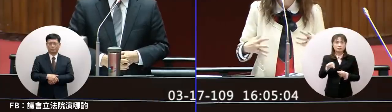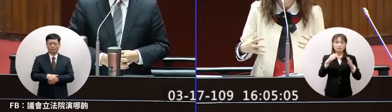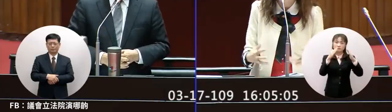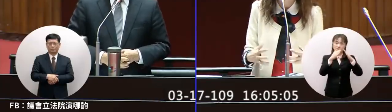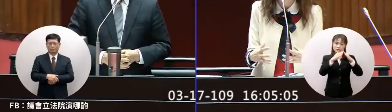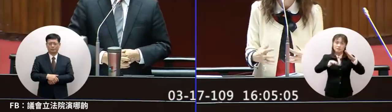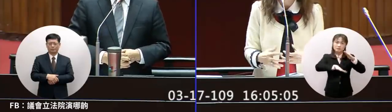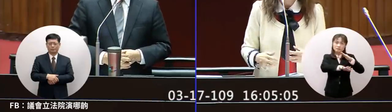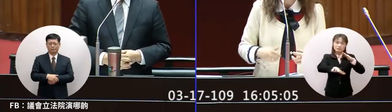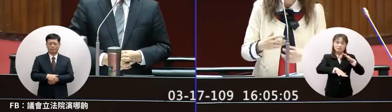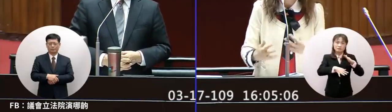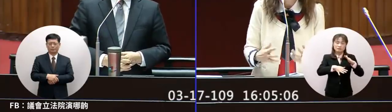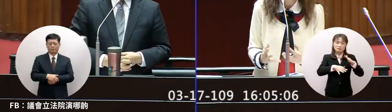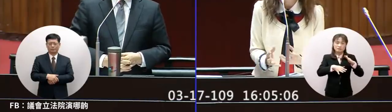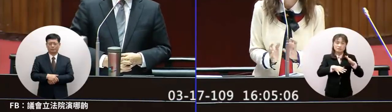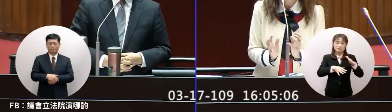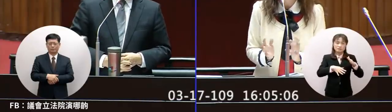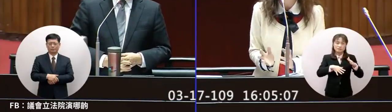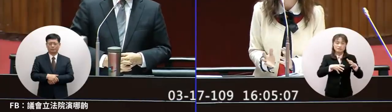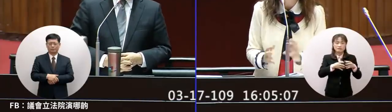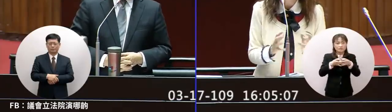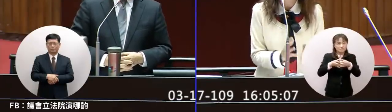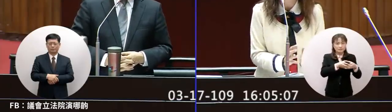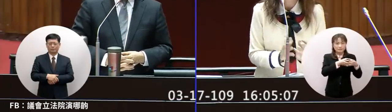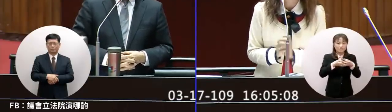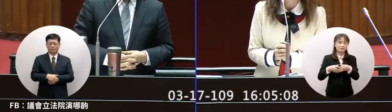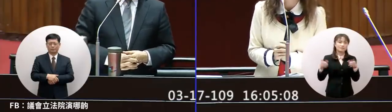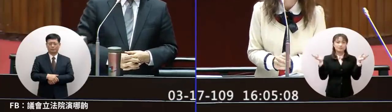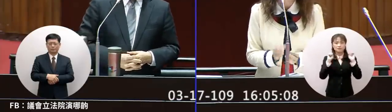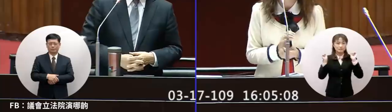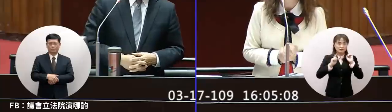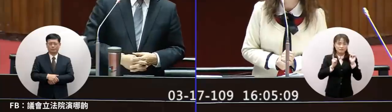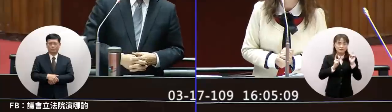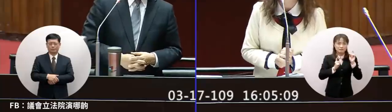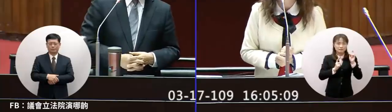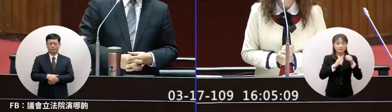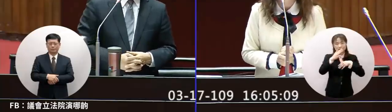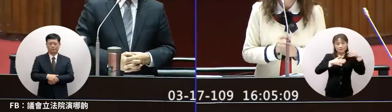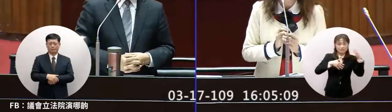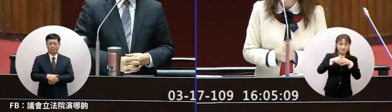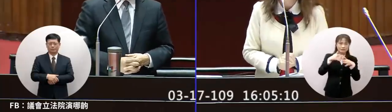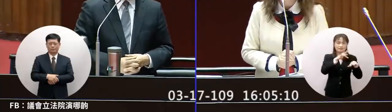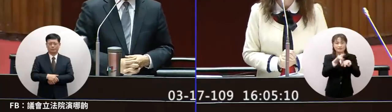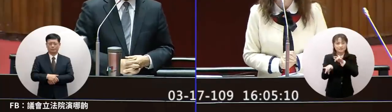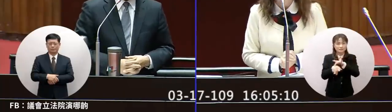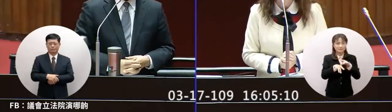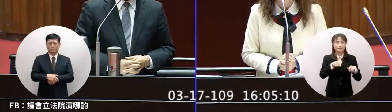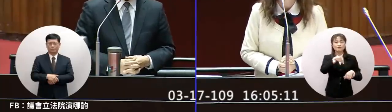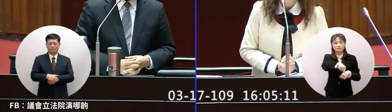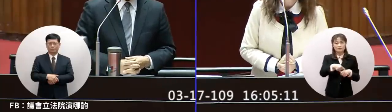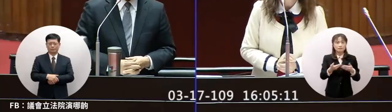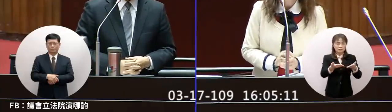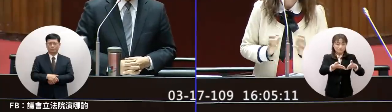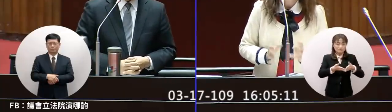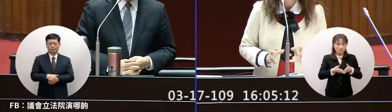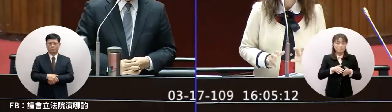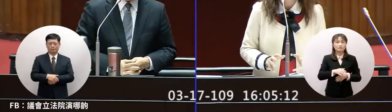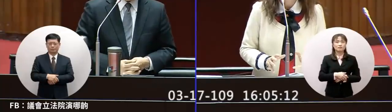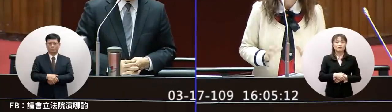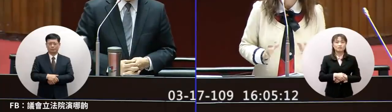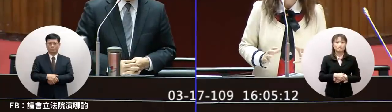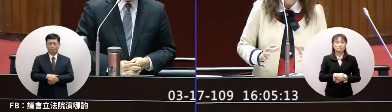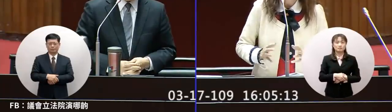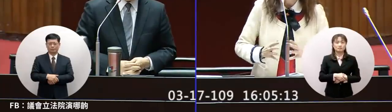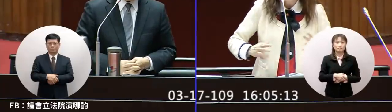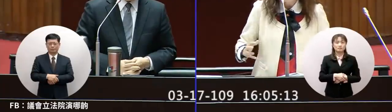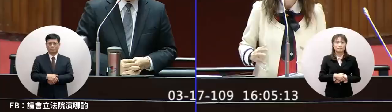庭会当透过假日啊，每个人有一个这个休闲啊，亲子的教育，这也是家庭教育的一个很重要的一环哦。那当然也